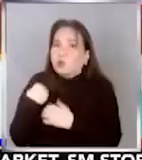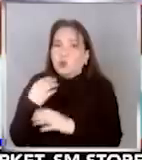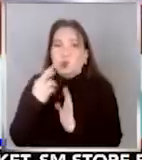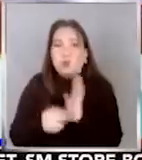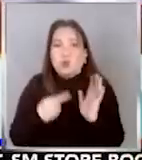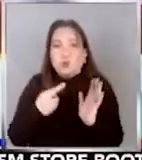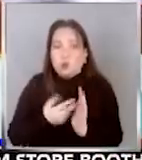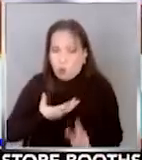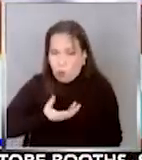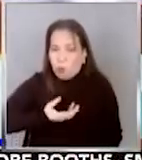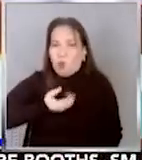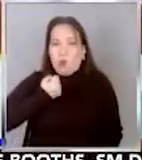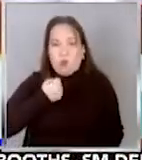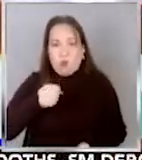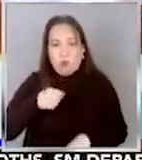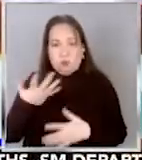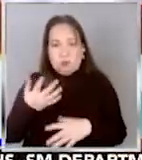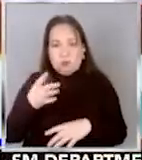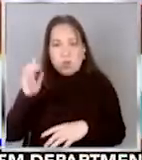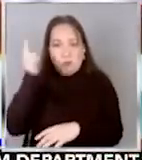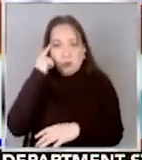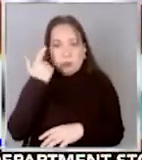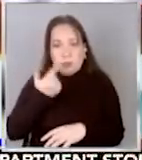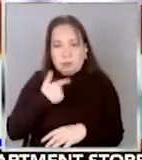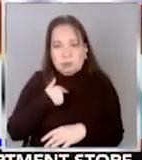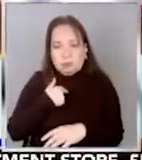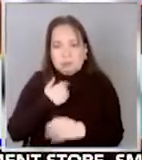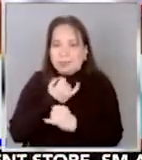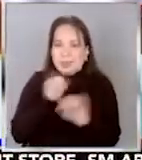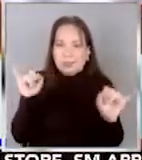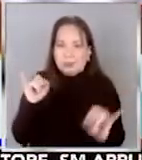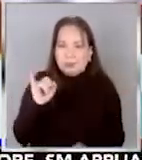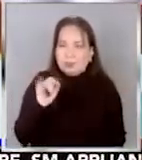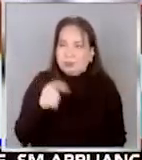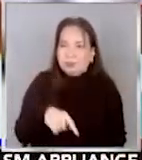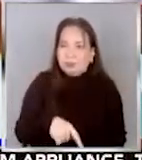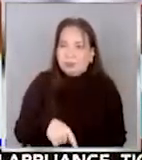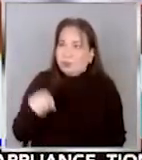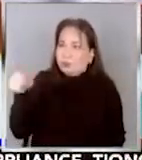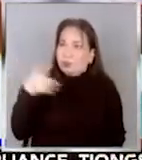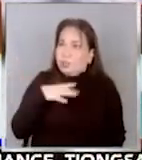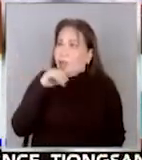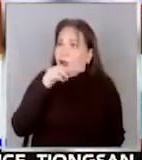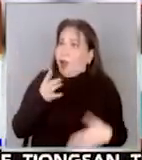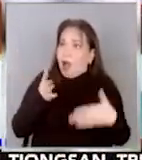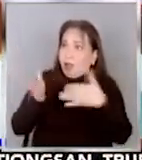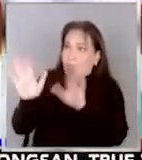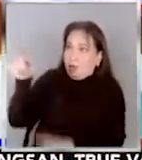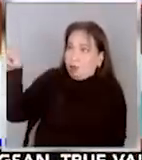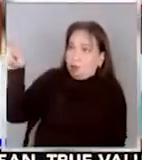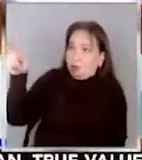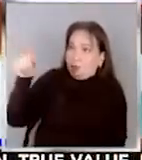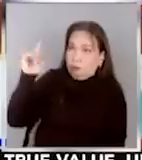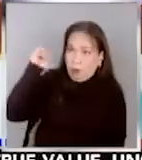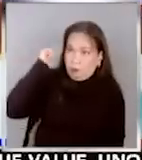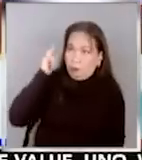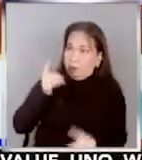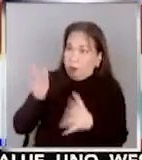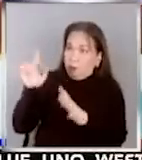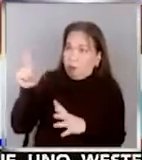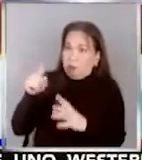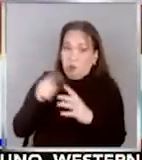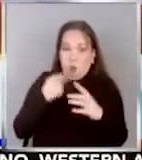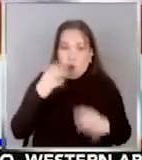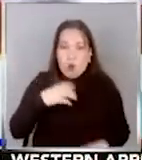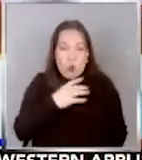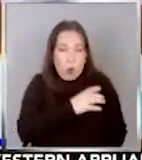sovereign state. If you do not have the permission from the state, from Congress, or from